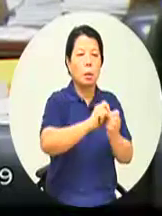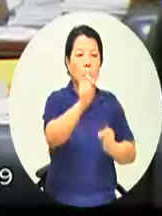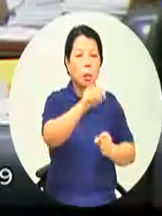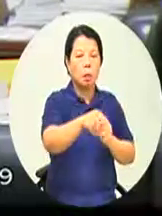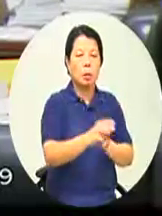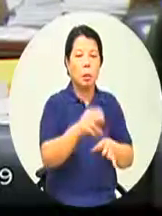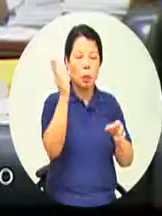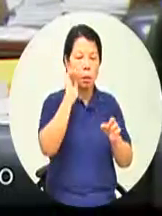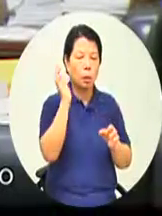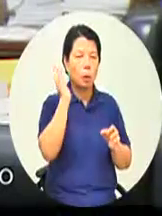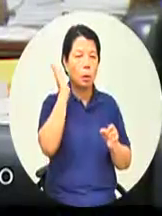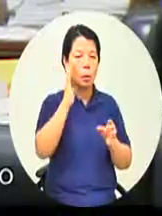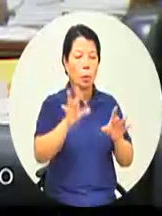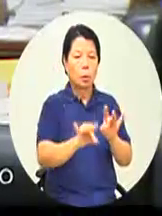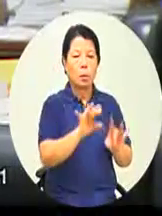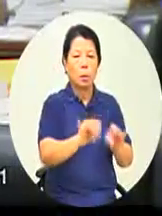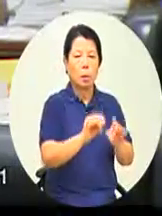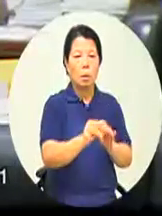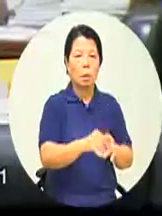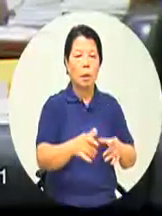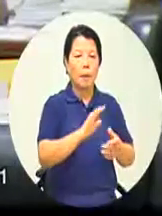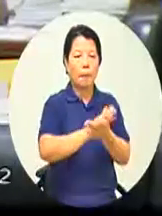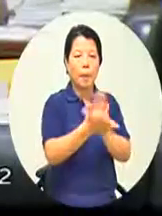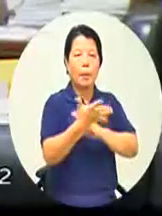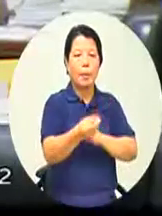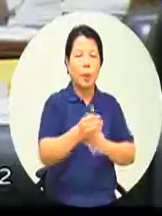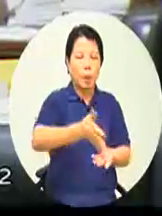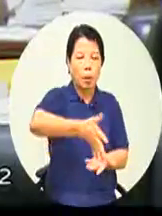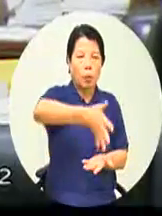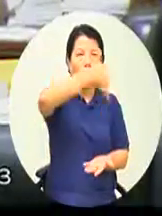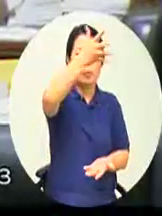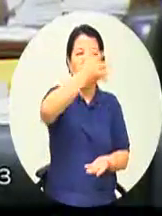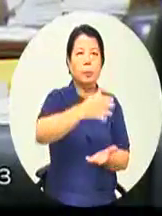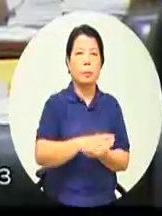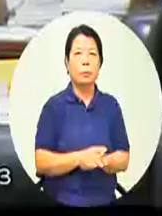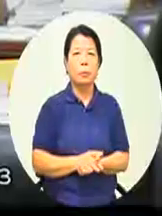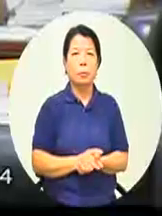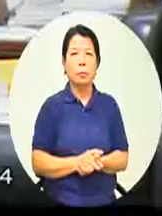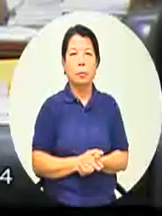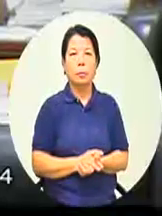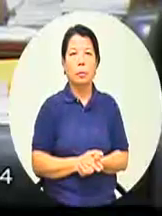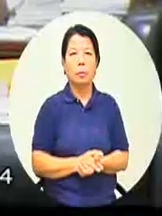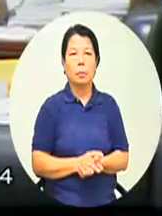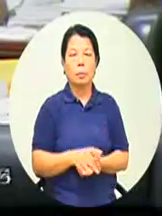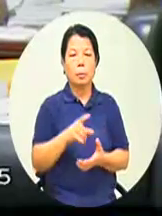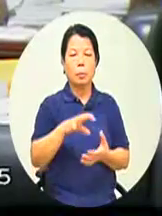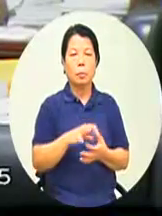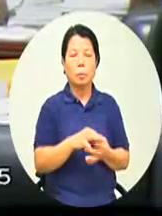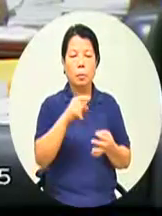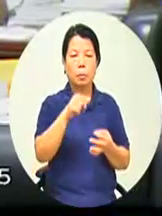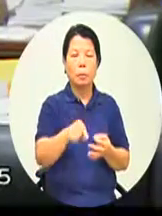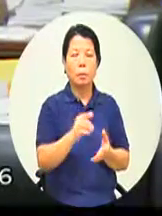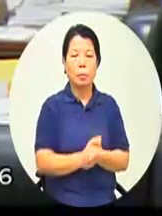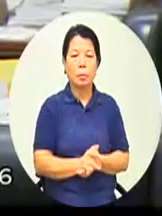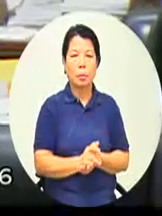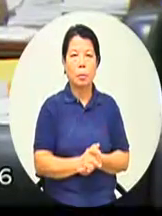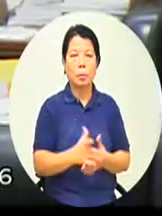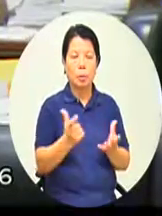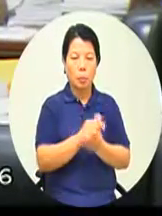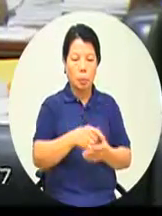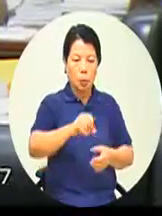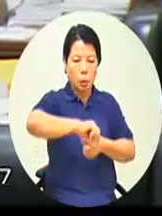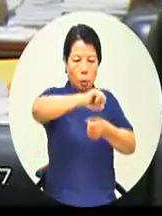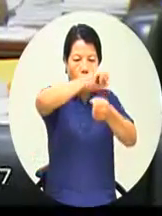积建筑物面积是没有变的，但是它往上好、哦、往上盖，所以呢它的其实量体是增加十